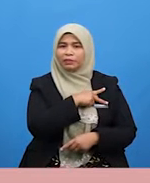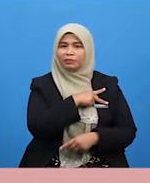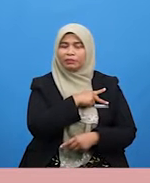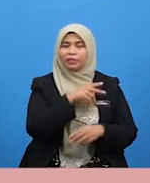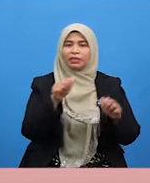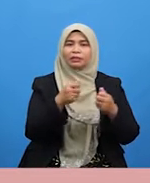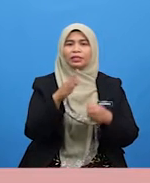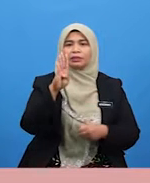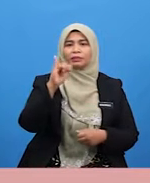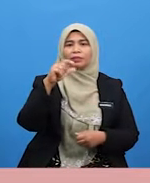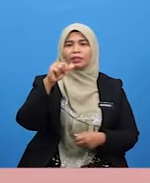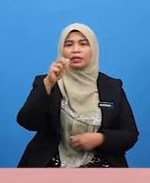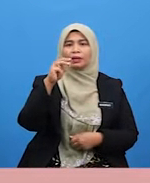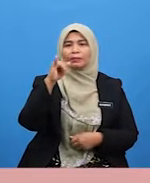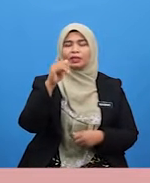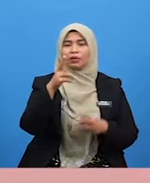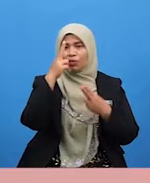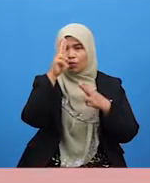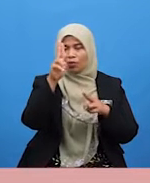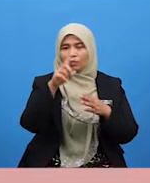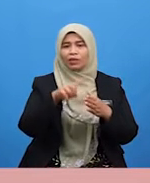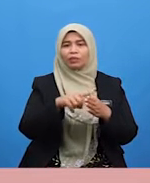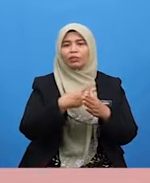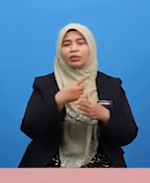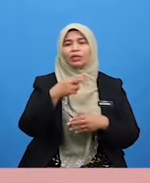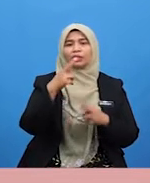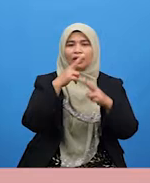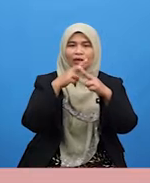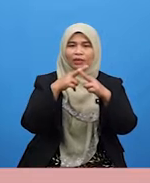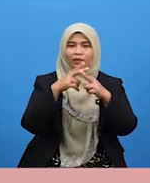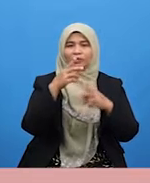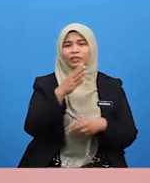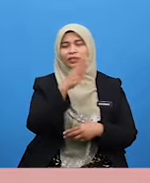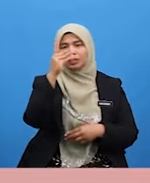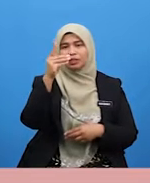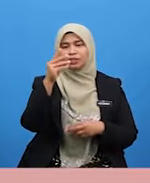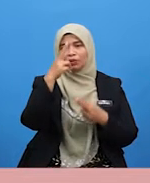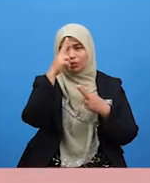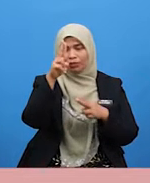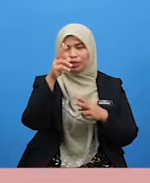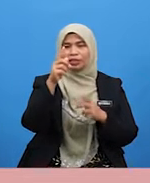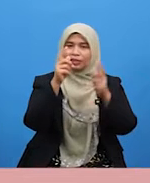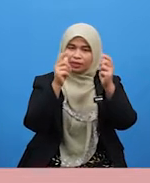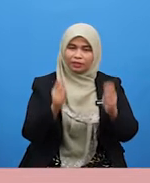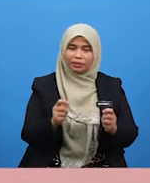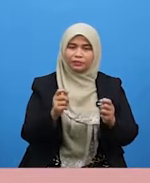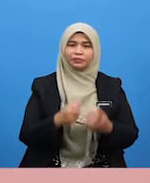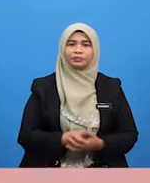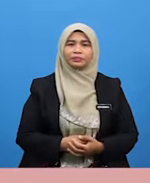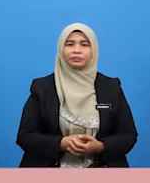bigami. C. Menghormati bulan haram. D. Menghormati tetamu.